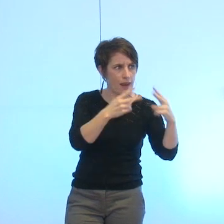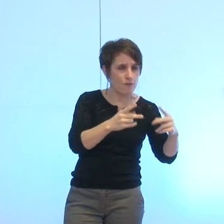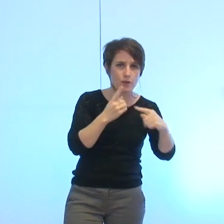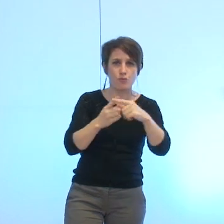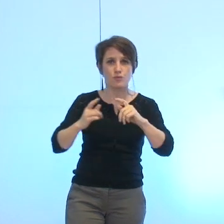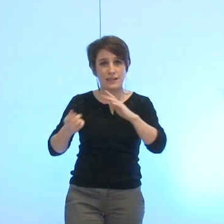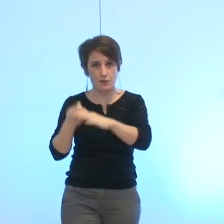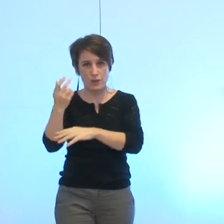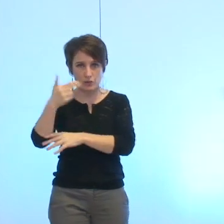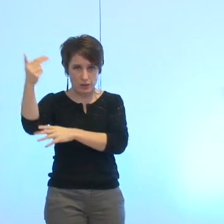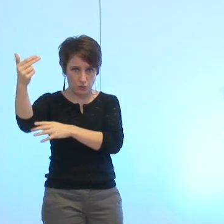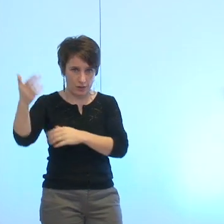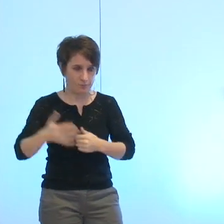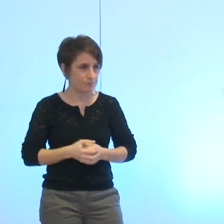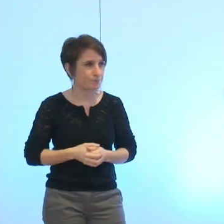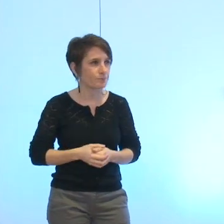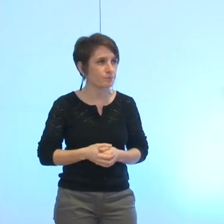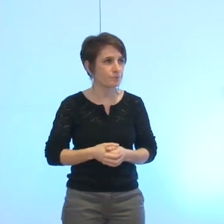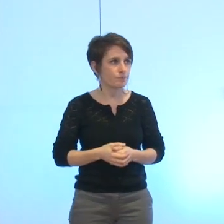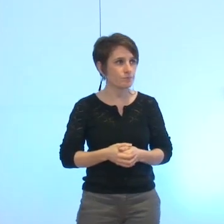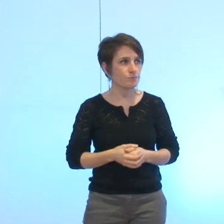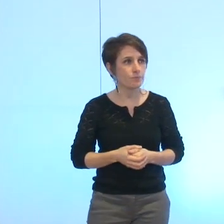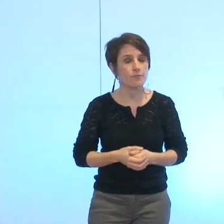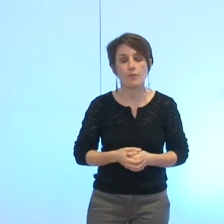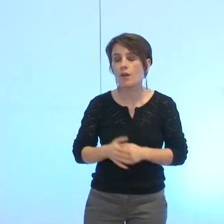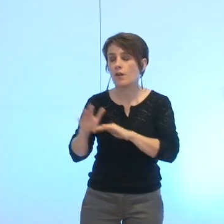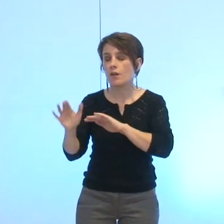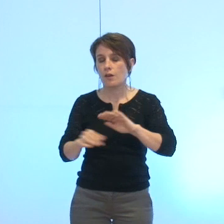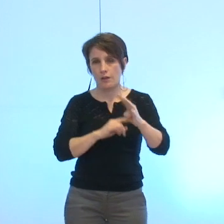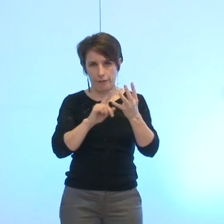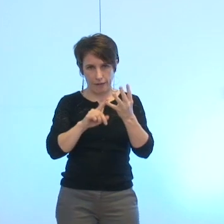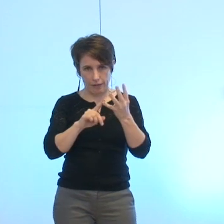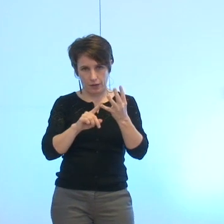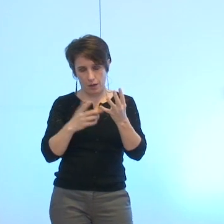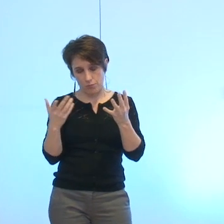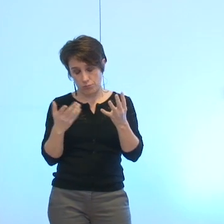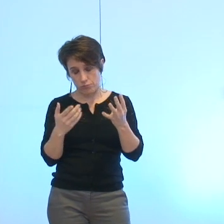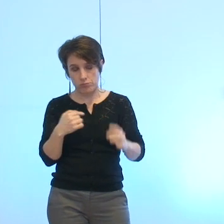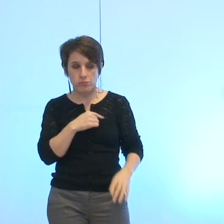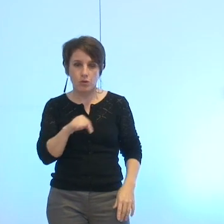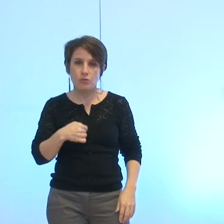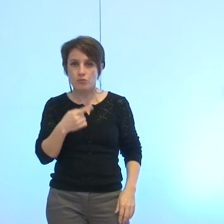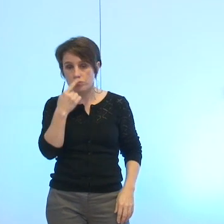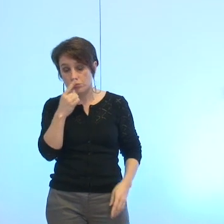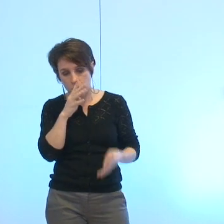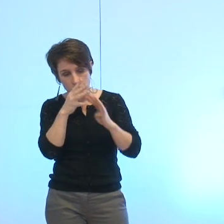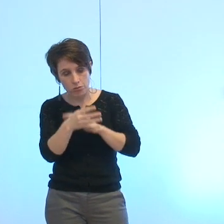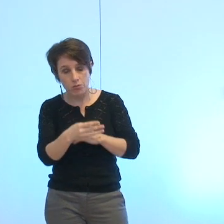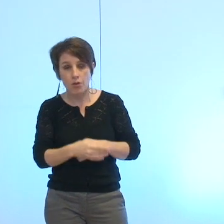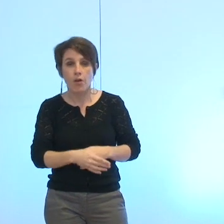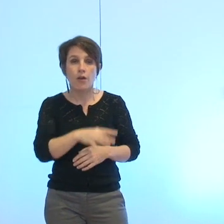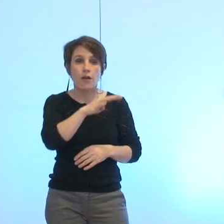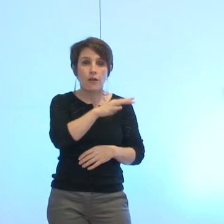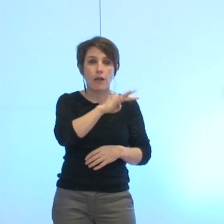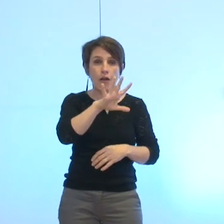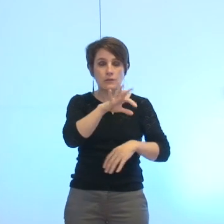la 4è chose c'est qu'on on s'est dit on ne va pas rajouter un quart d'heure 3/4 d'heure